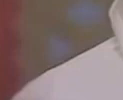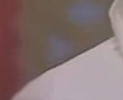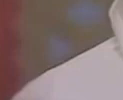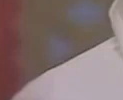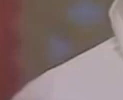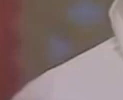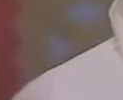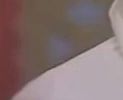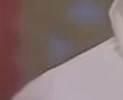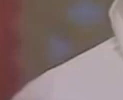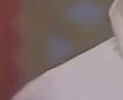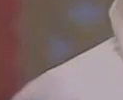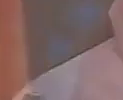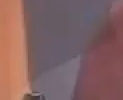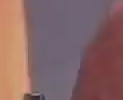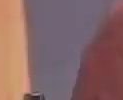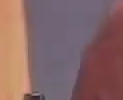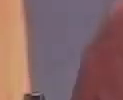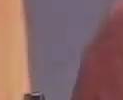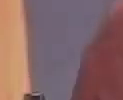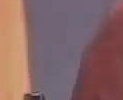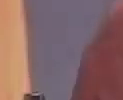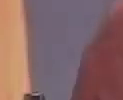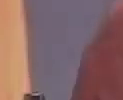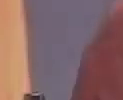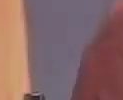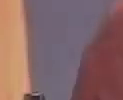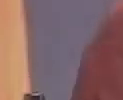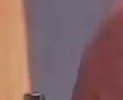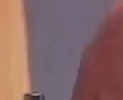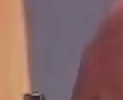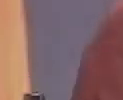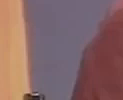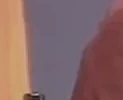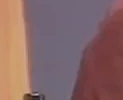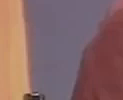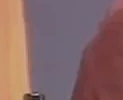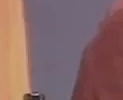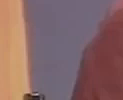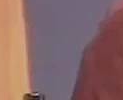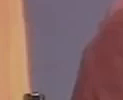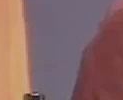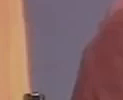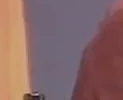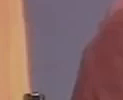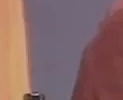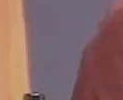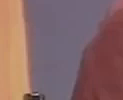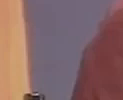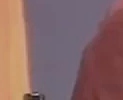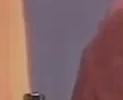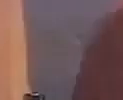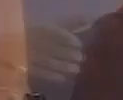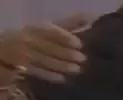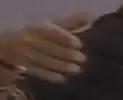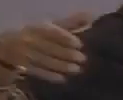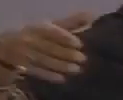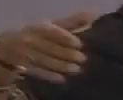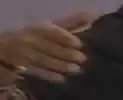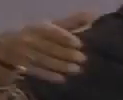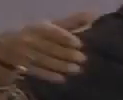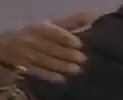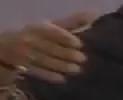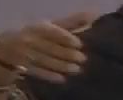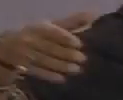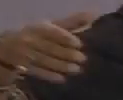नाम कमाया, वहीं जिला खान ने गायकी की दुनिया में अपनी एक अलग पहचान बनाई है। परिवार